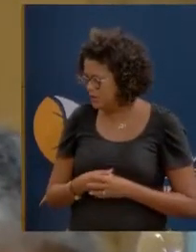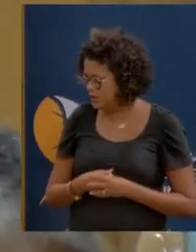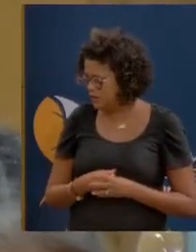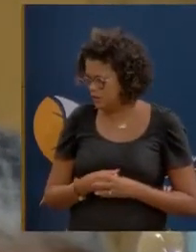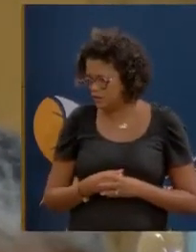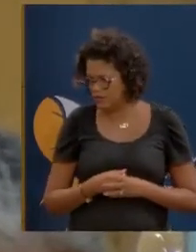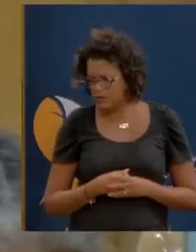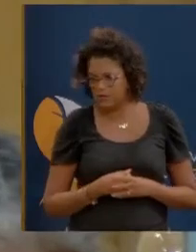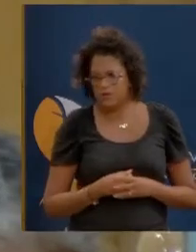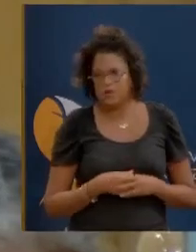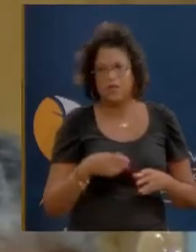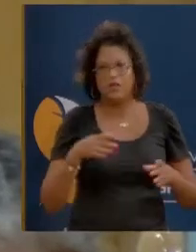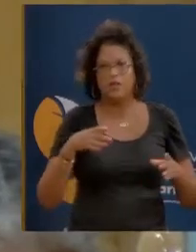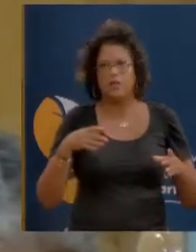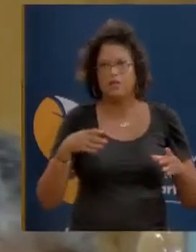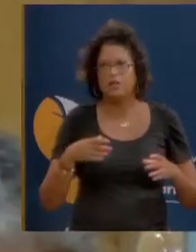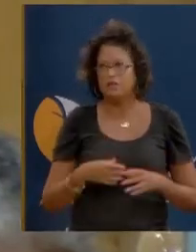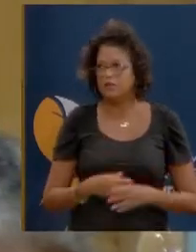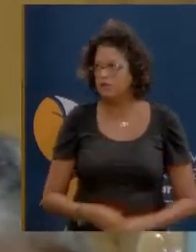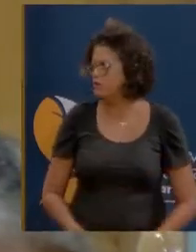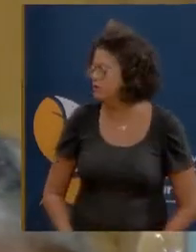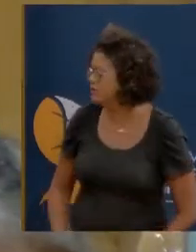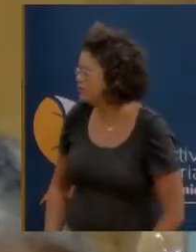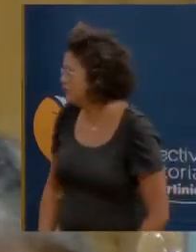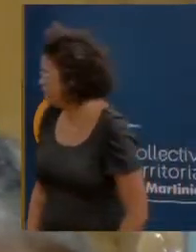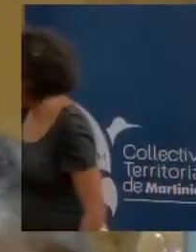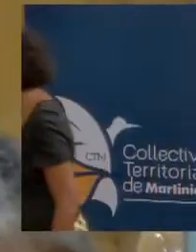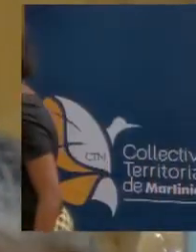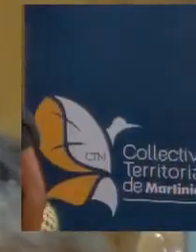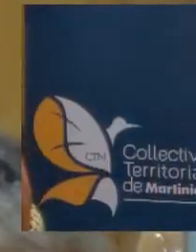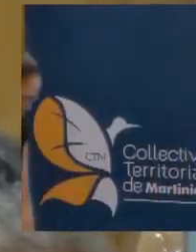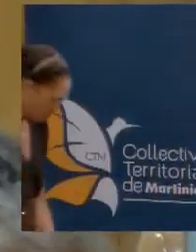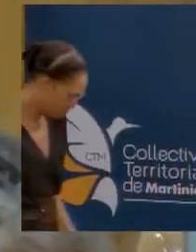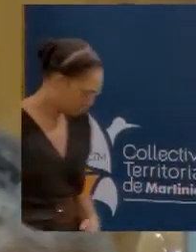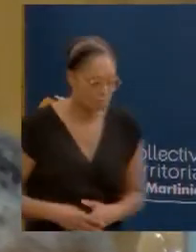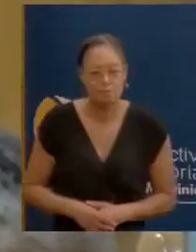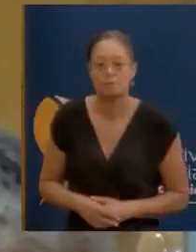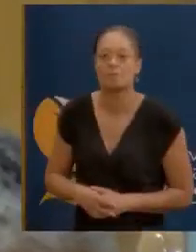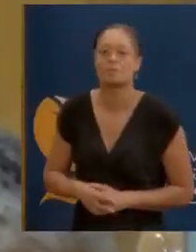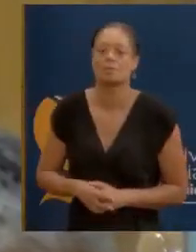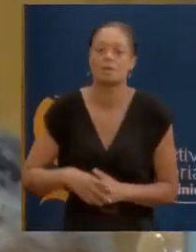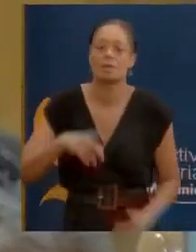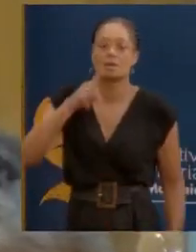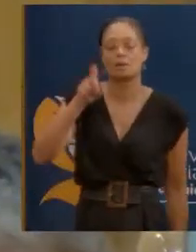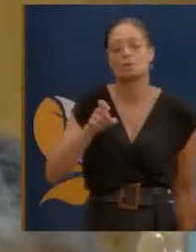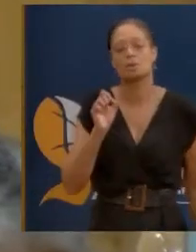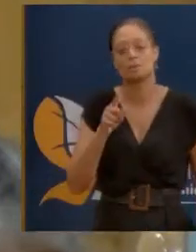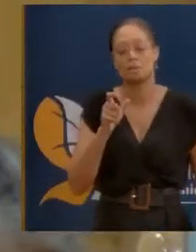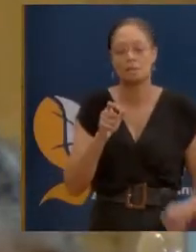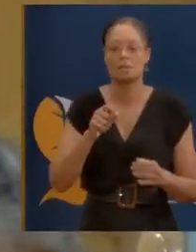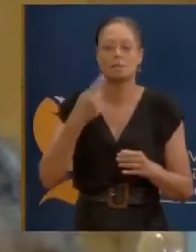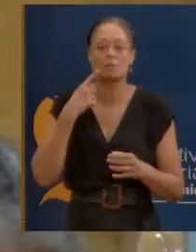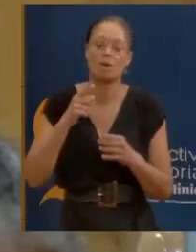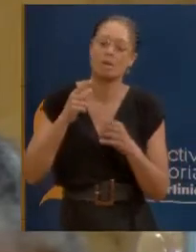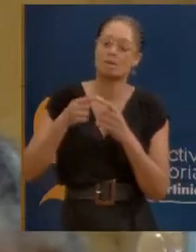Cette question était posée pour la plénière du 3 et du 4 octobre.